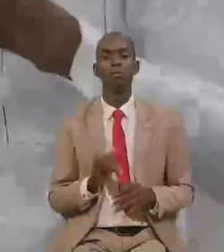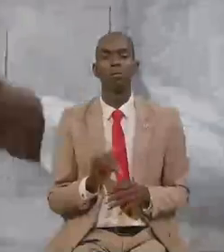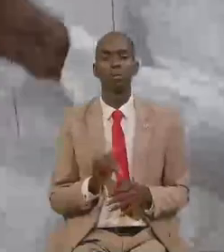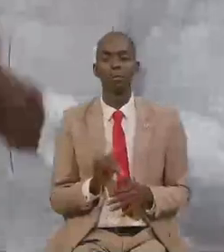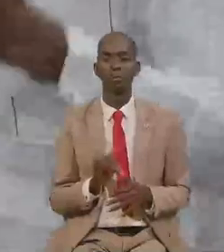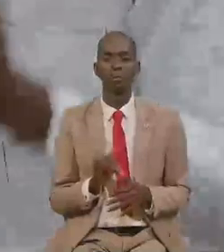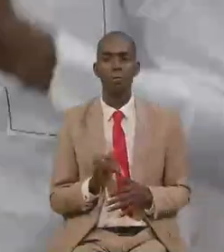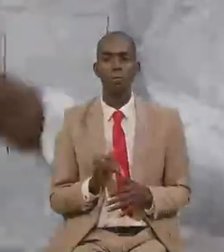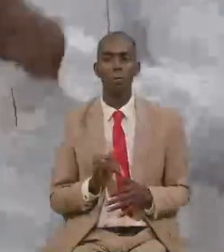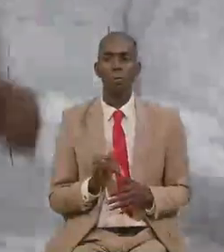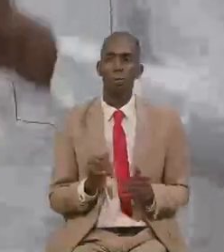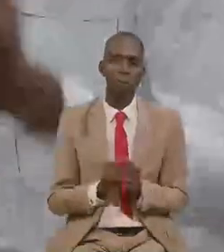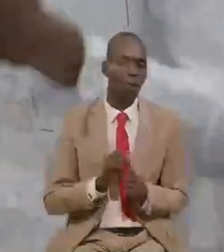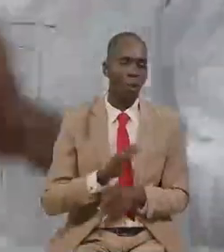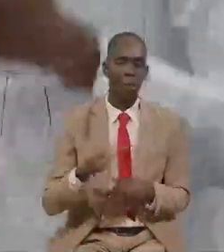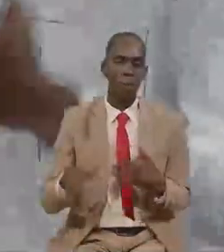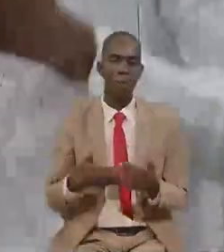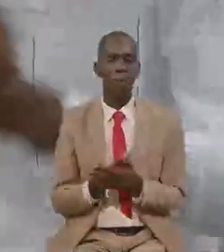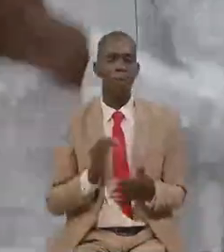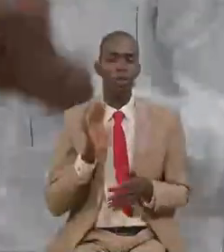de tout cœur,